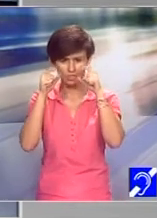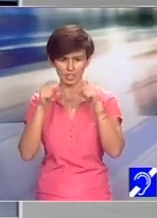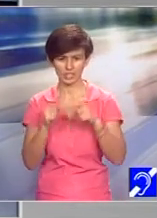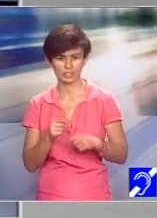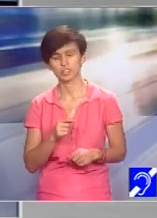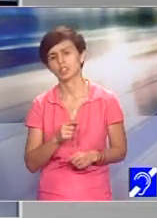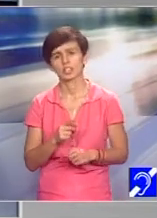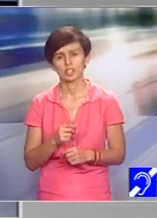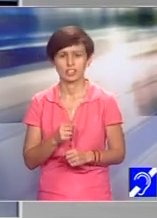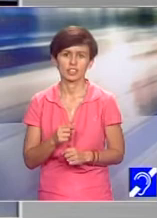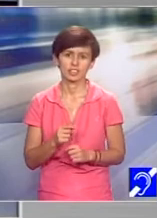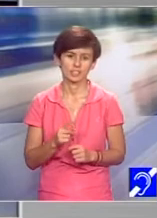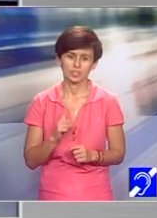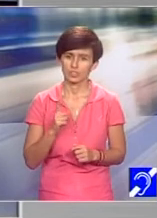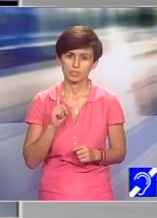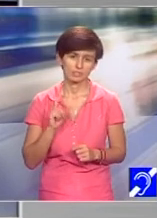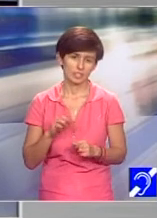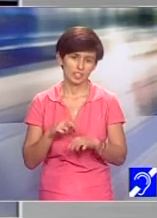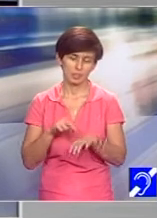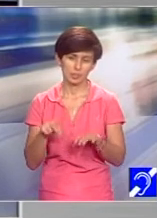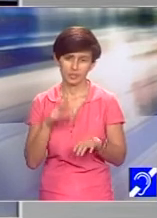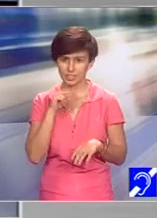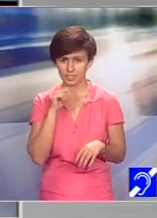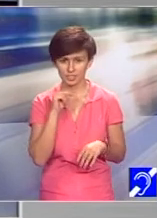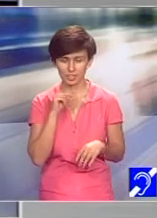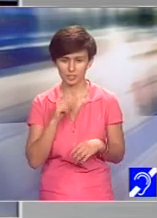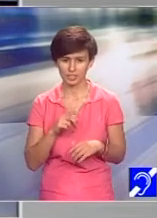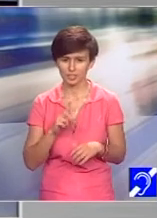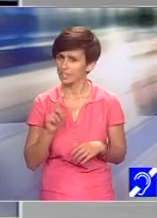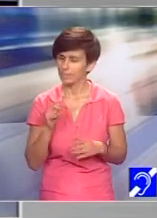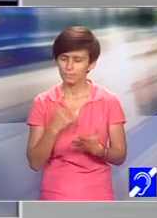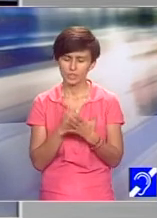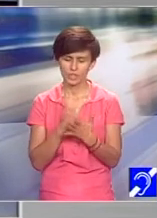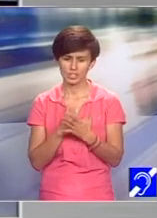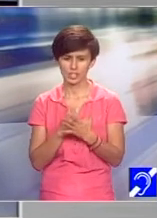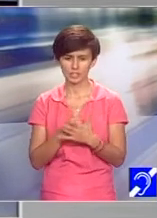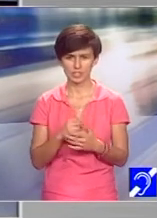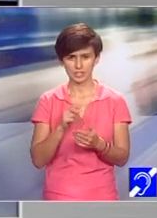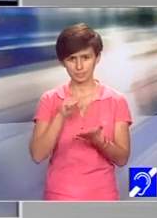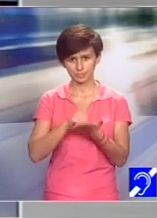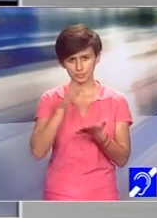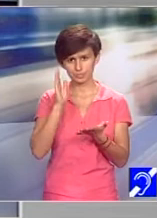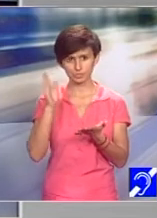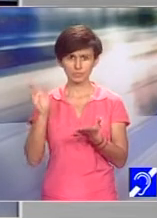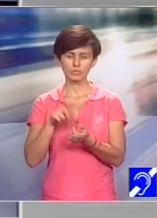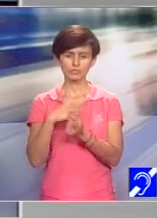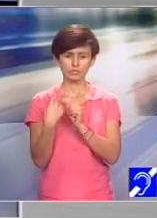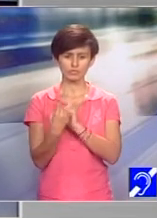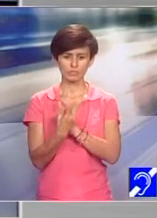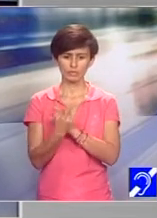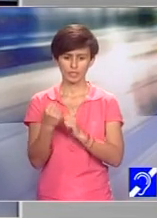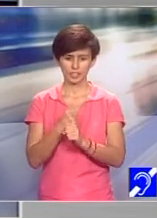arătător peste gură. Nu este adevărat. Biblioteca s-a schimbat radical și biblioteca în